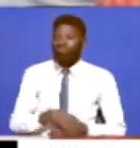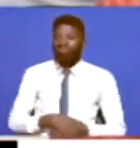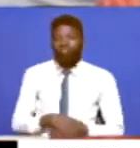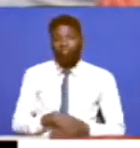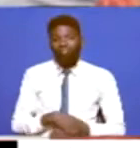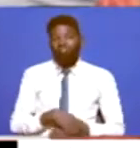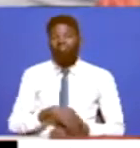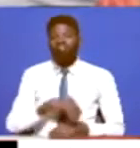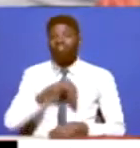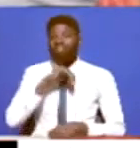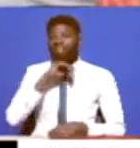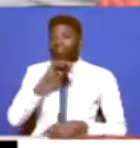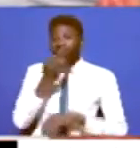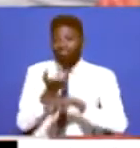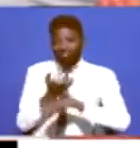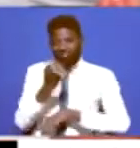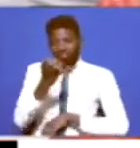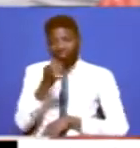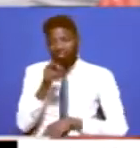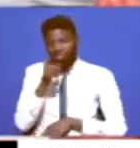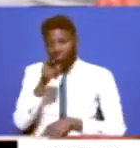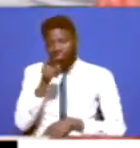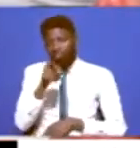liwe funzo kubwa kwamba